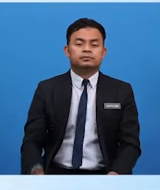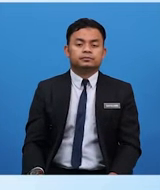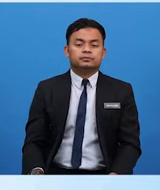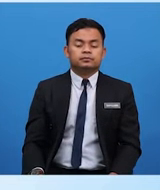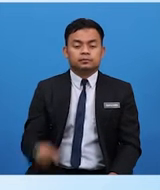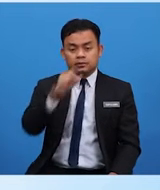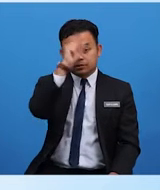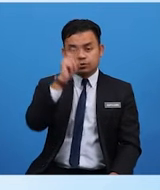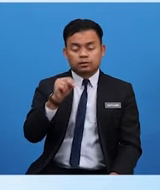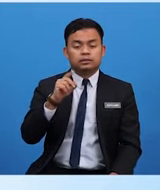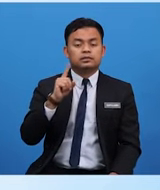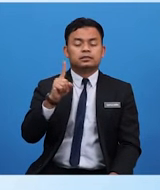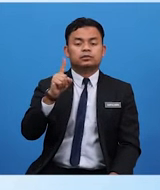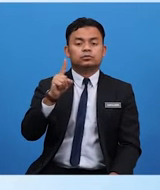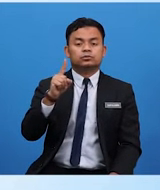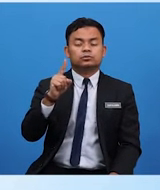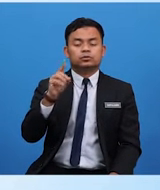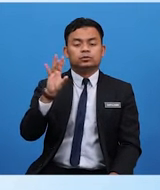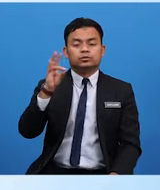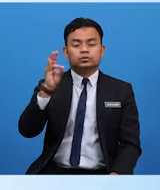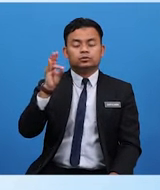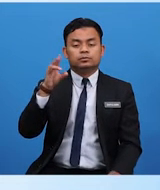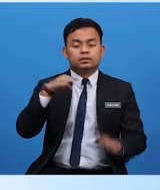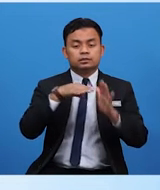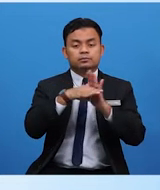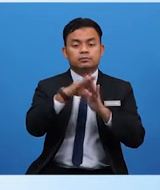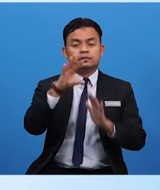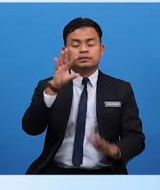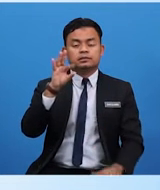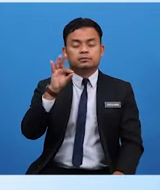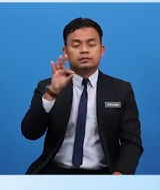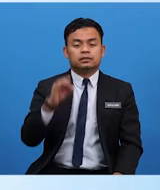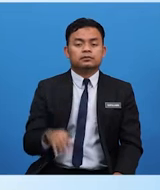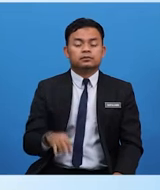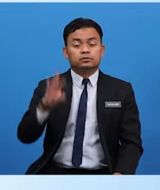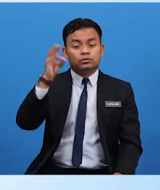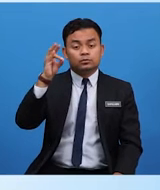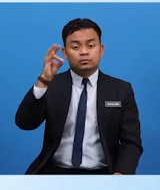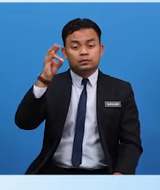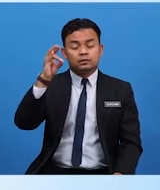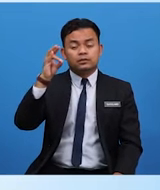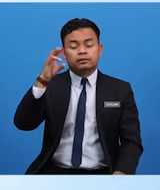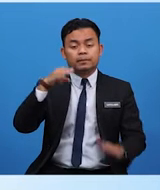ialah 17/9 17 tolak 9 =